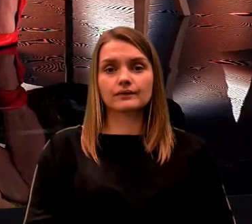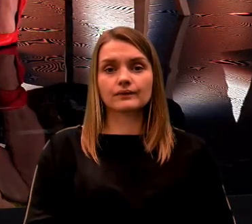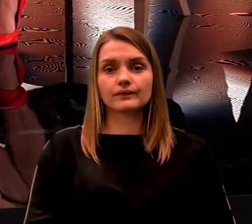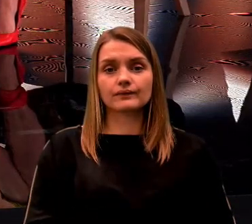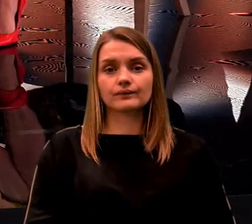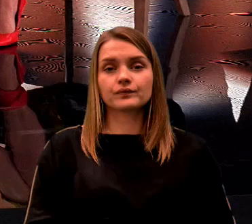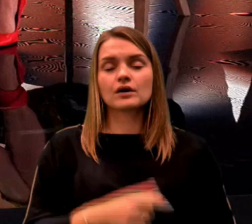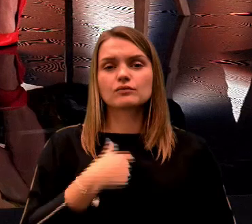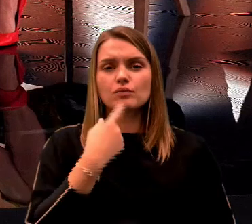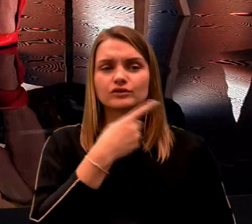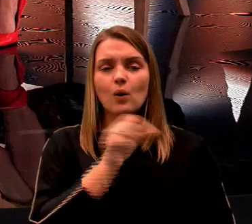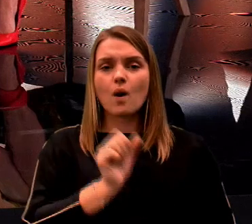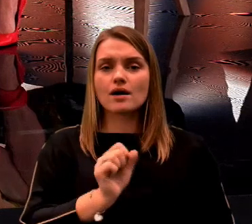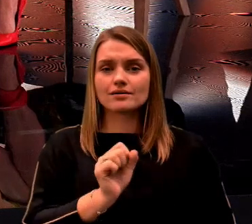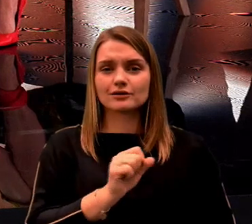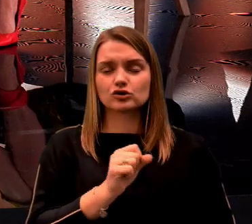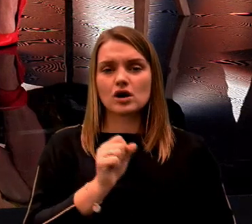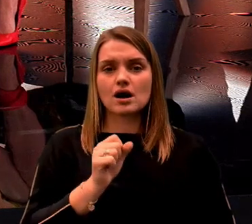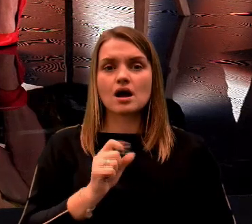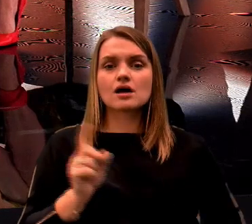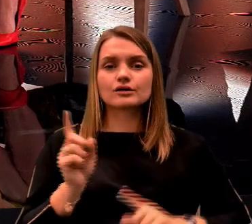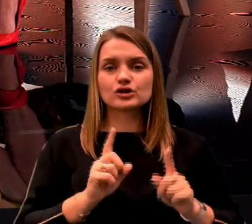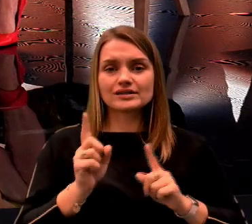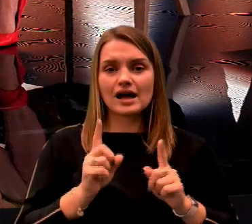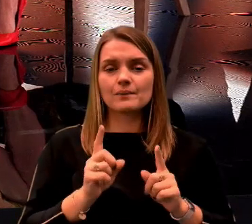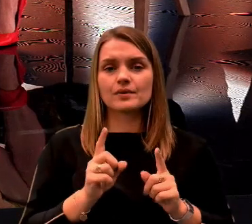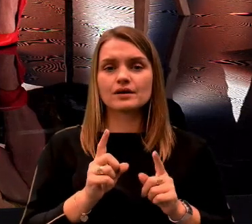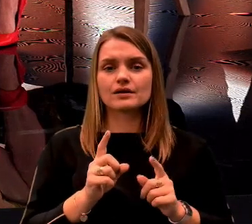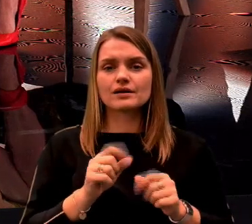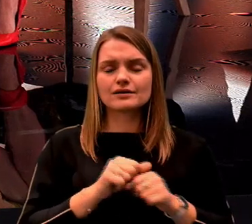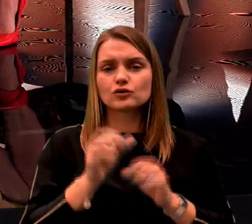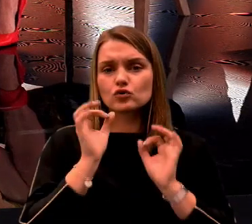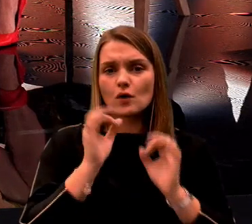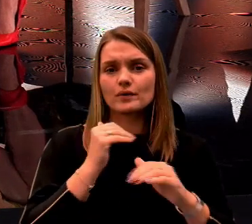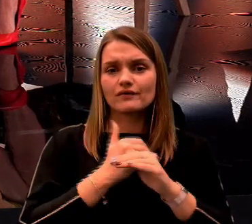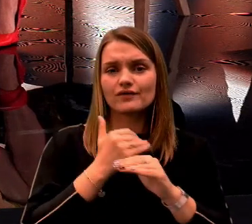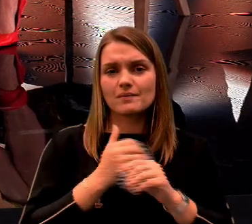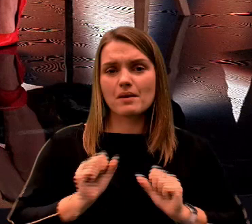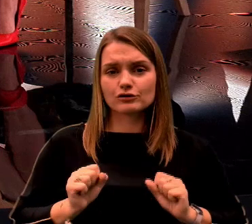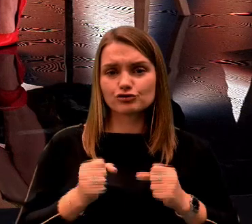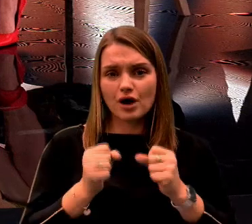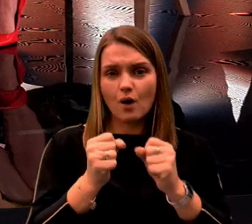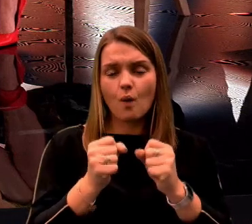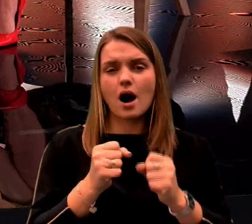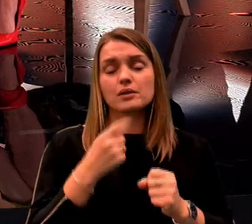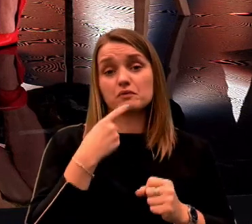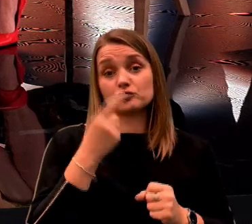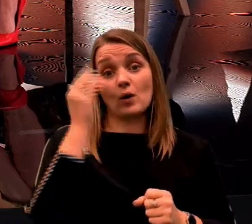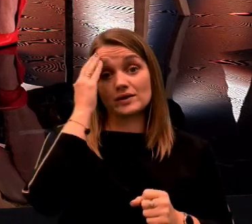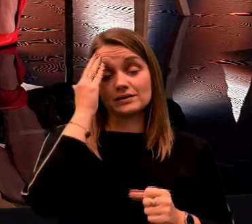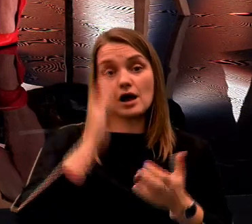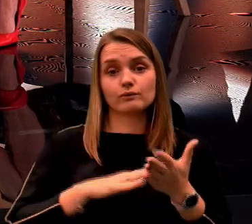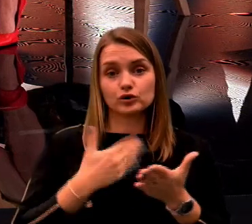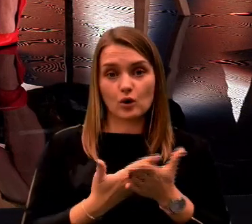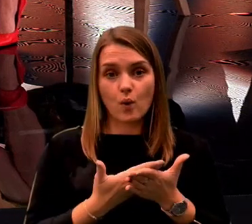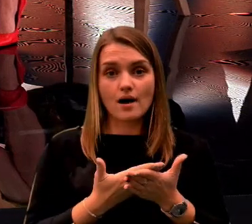powiedziała Agnieszka, że no kurczę, czasem, że są dobrze prosperujące firmy i powiedziałaś, i znasz takie przykłady, w których nic z tego, o